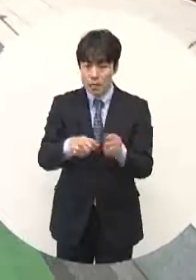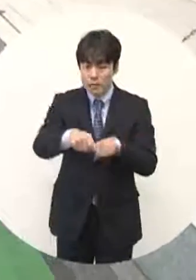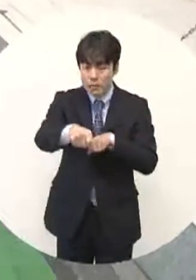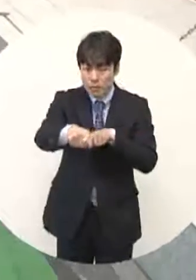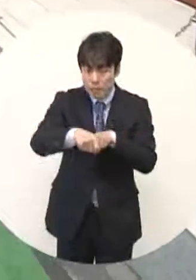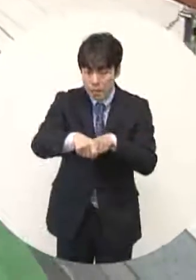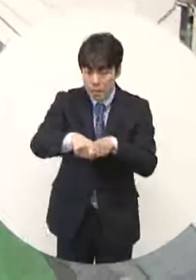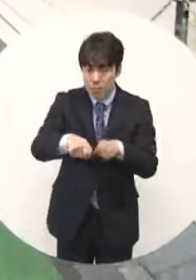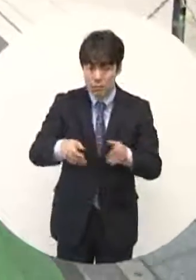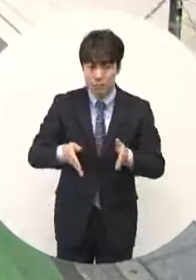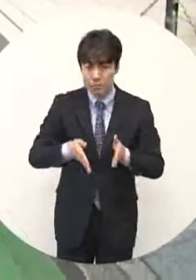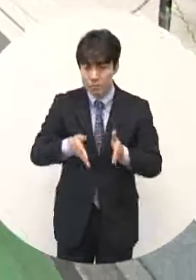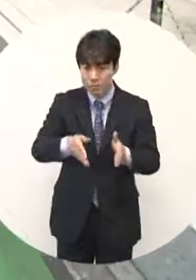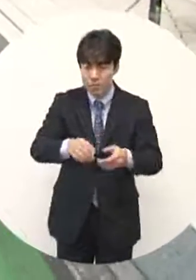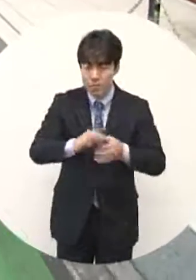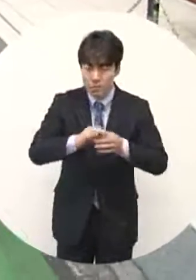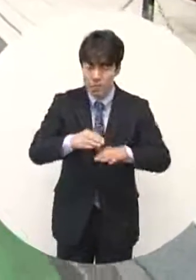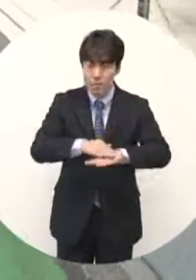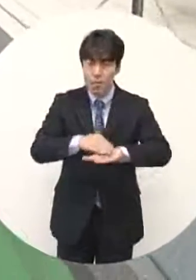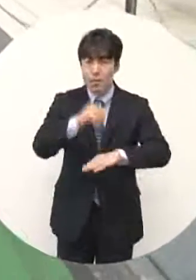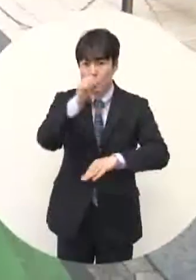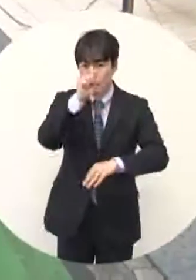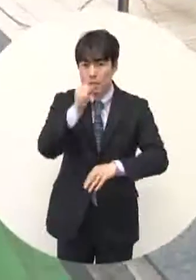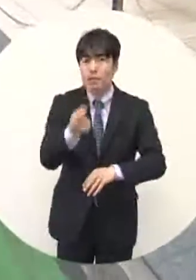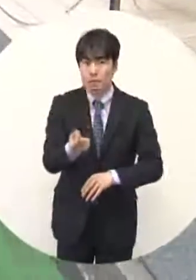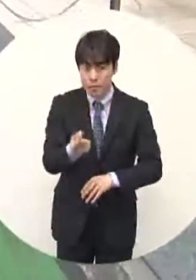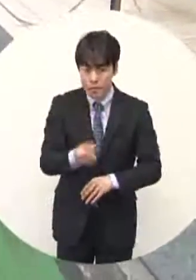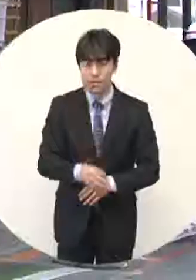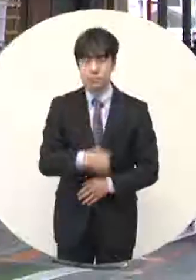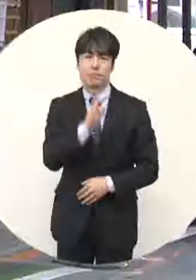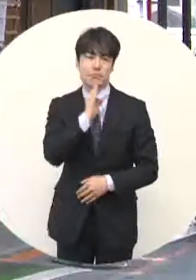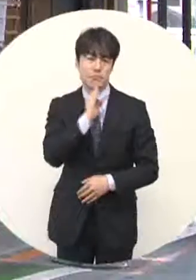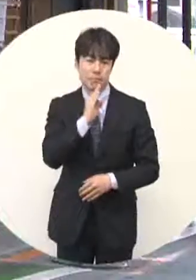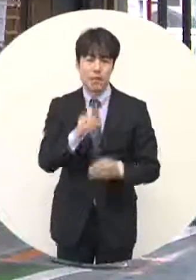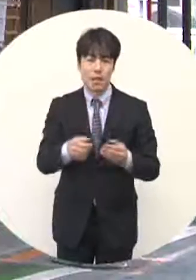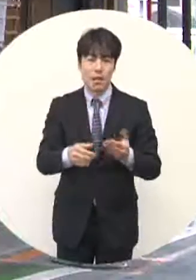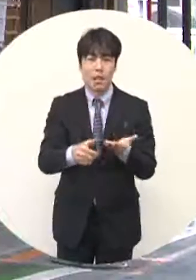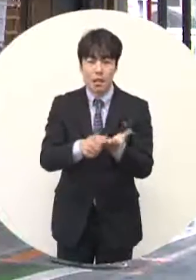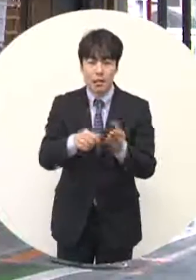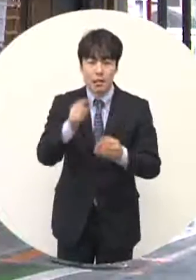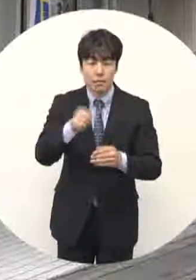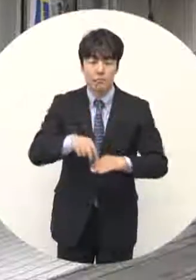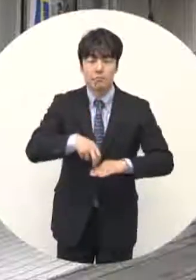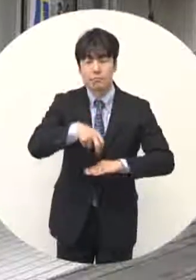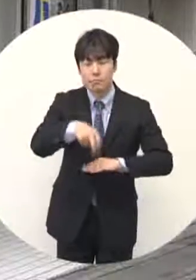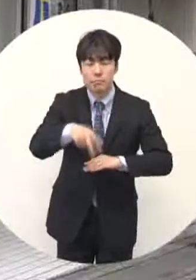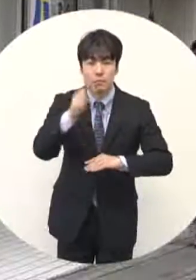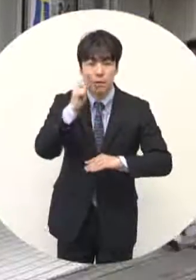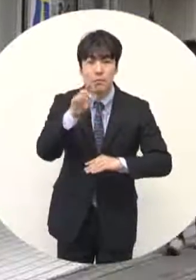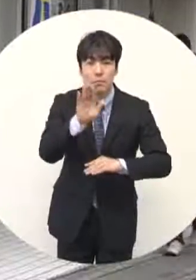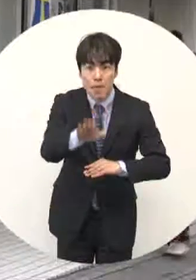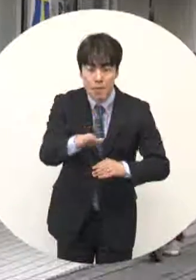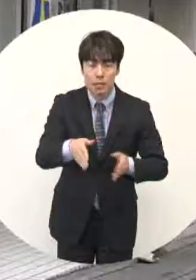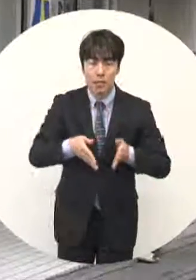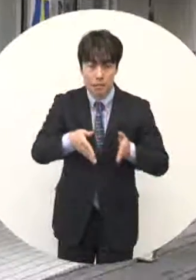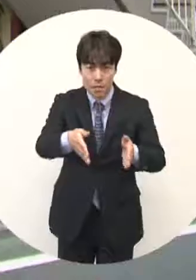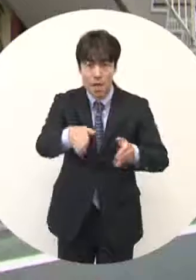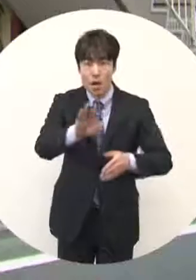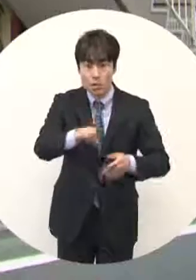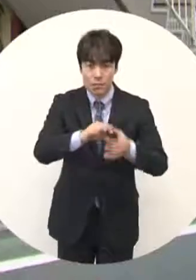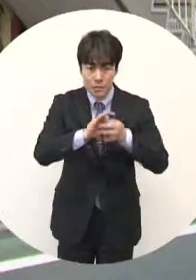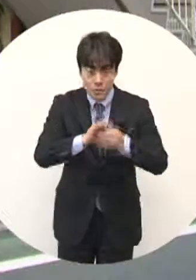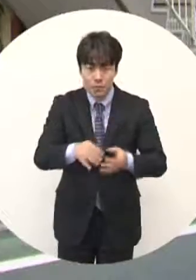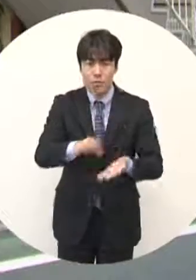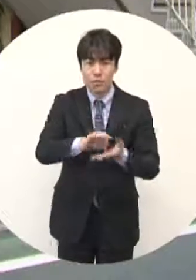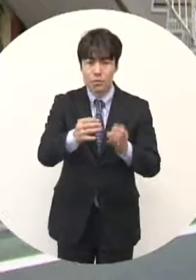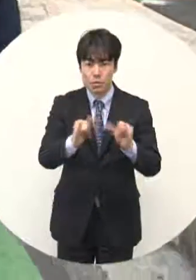の場所にあるということもあってすごく便利ですよね。は い、そうなんです。駅の本当に目の前の通りなんでここを利用する方も多いと思います。